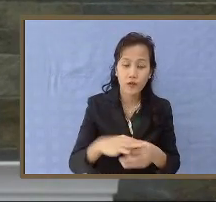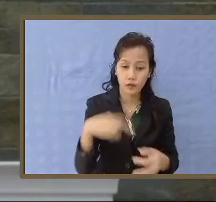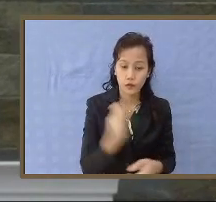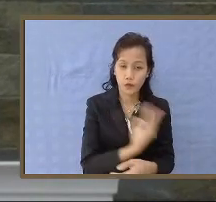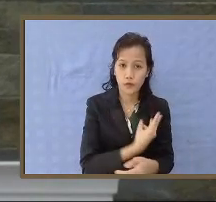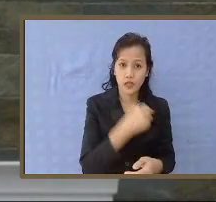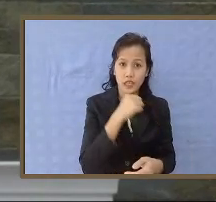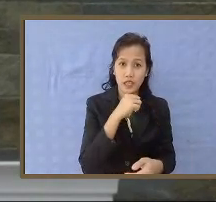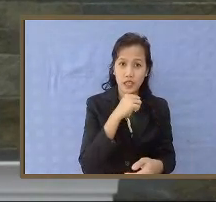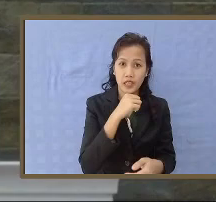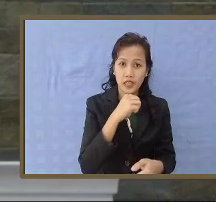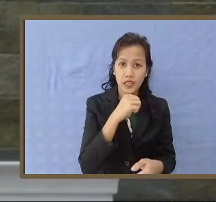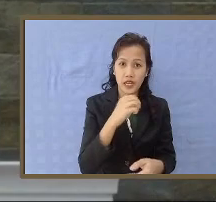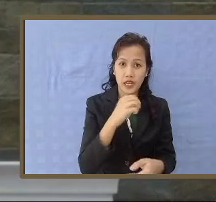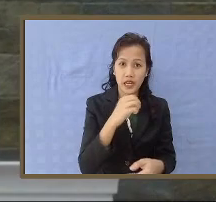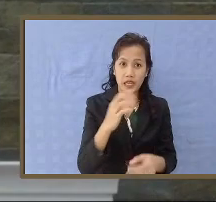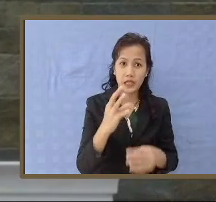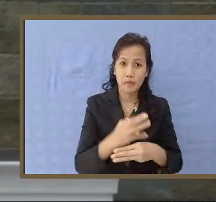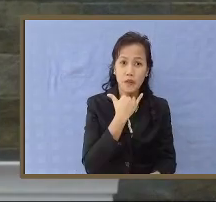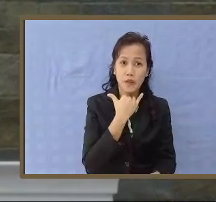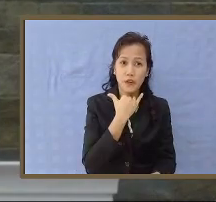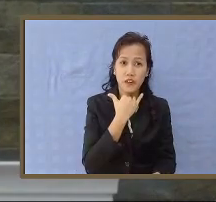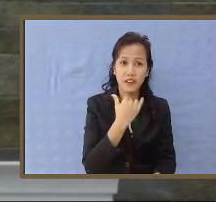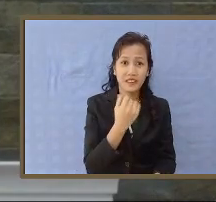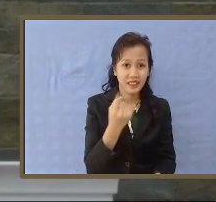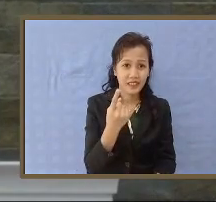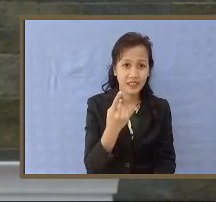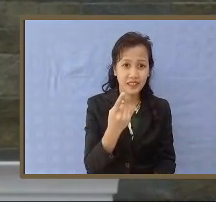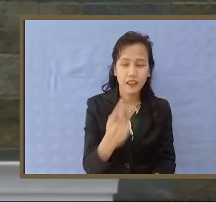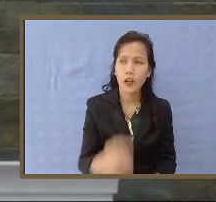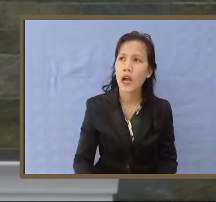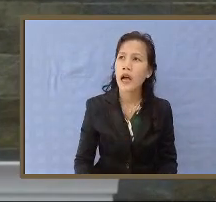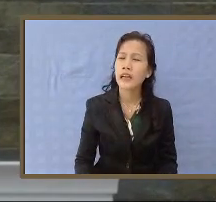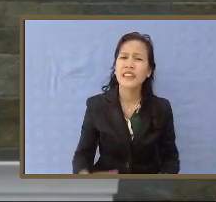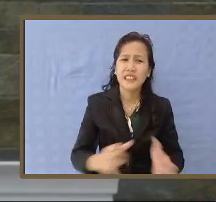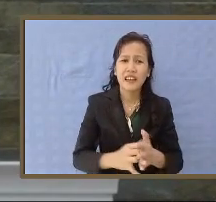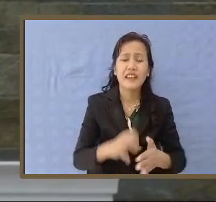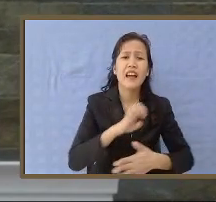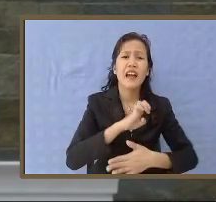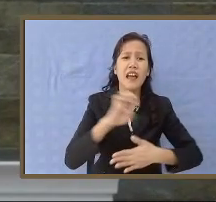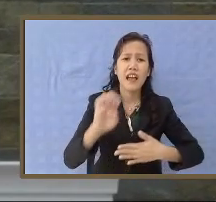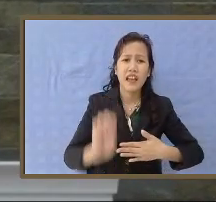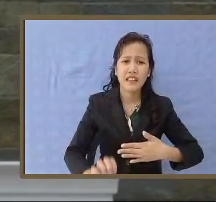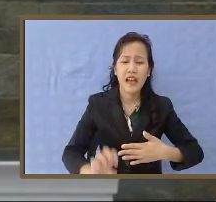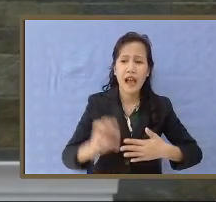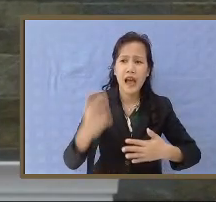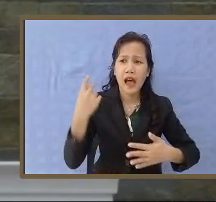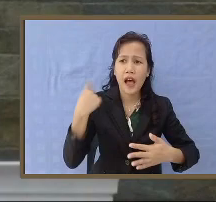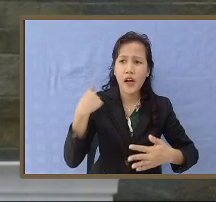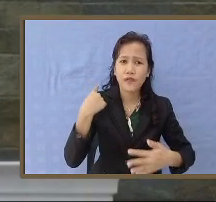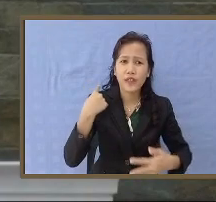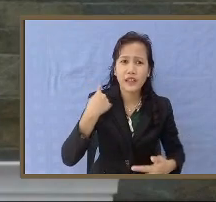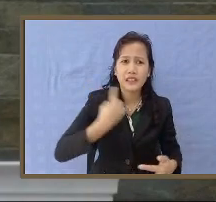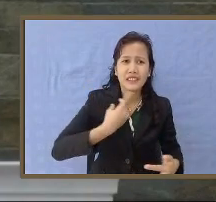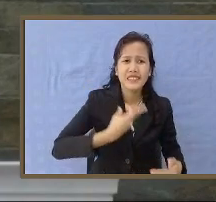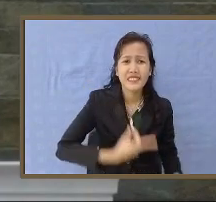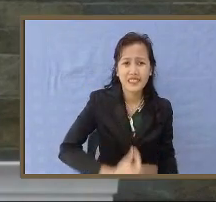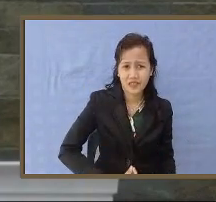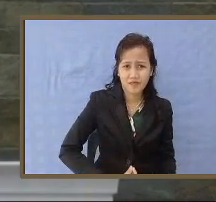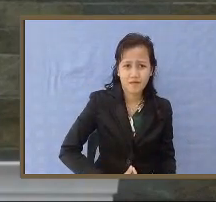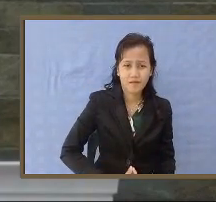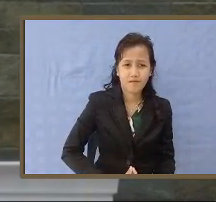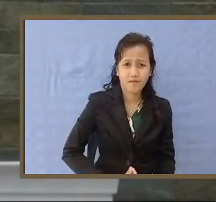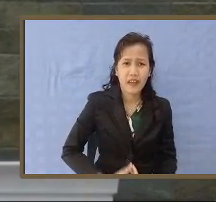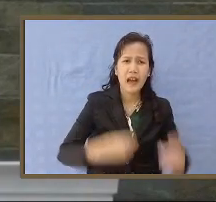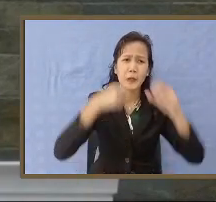ang sukdulan po nito ay frustration, mga kapatid. Marami at ilang parents po ngayon ang